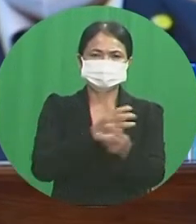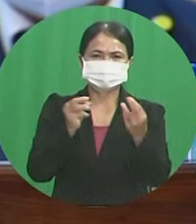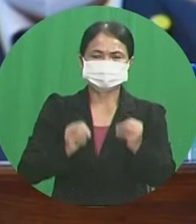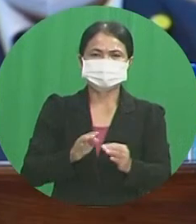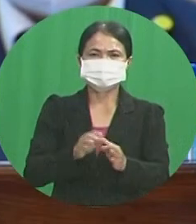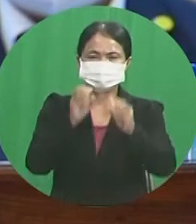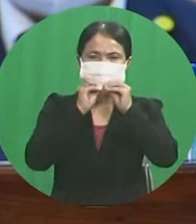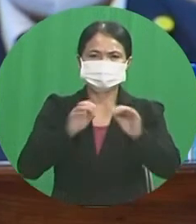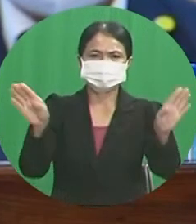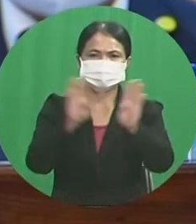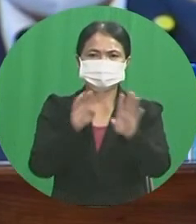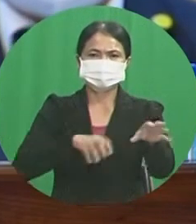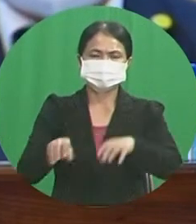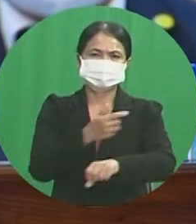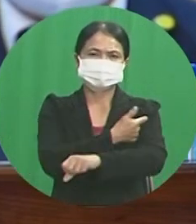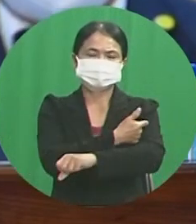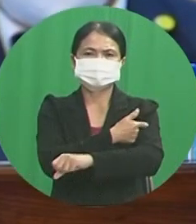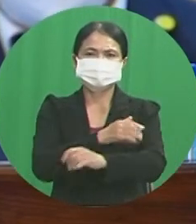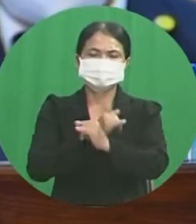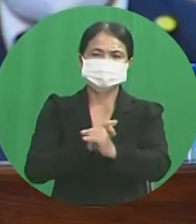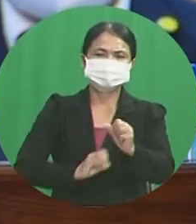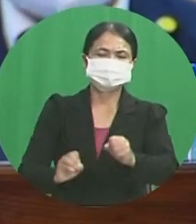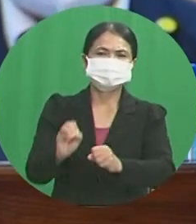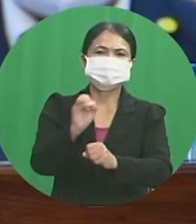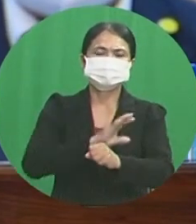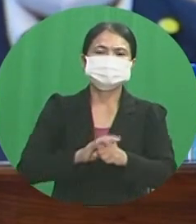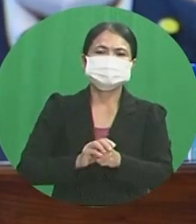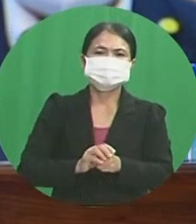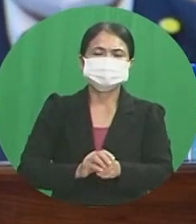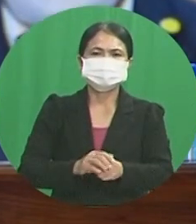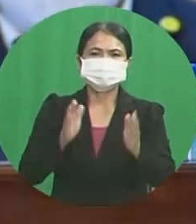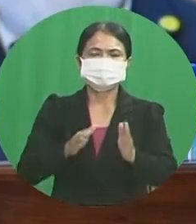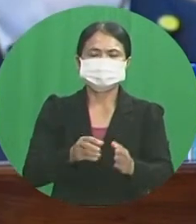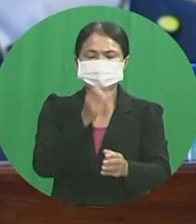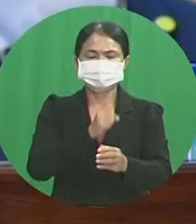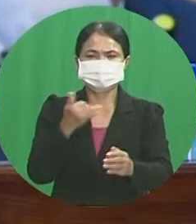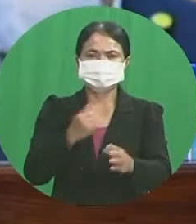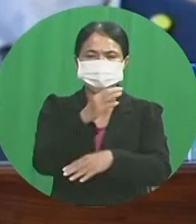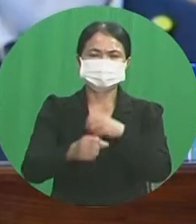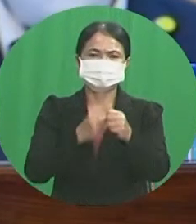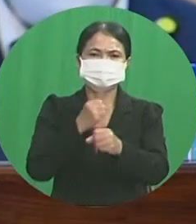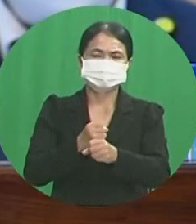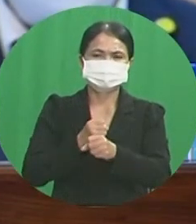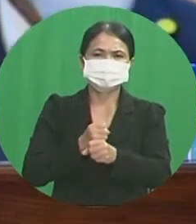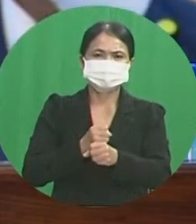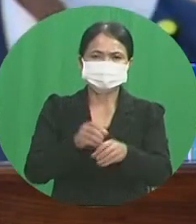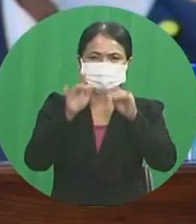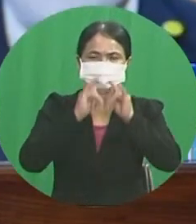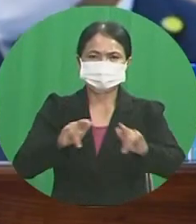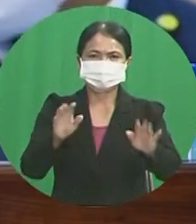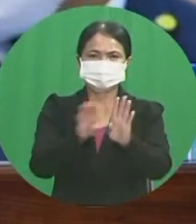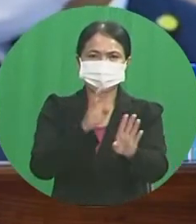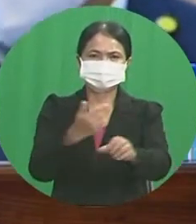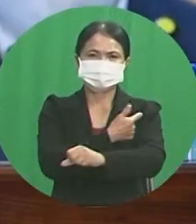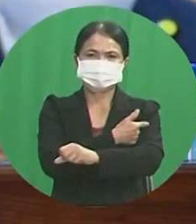ក៏បានប្រកាសបិទយុទ្ធនាការចាក់វ៉ាក់សាំងបង្ការជំងឺ COVID-19 សម្រាប់អ្នកមានអាយុ6ឆ្នាំឡើងនិងប្រកាសបើកយុទ្ធនា